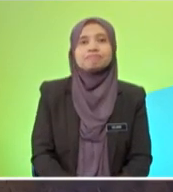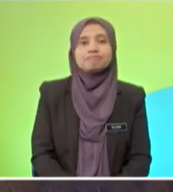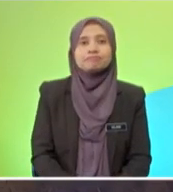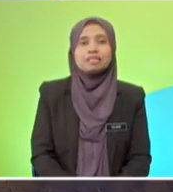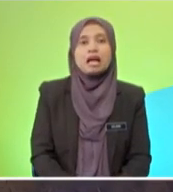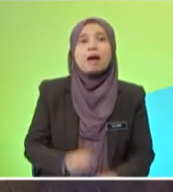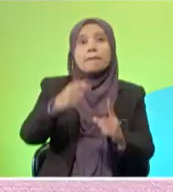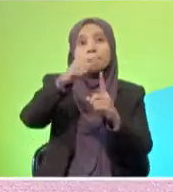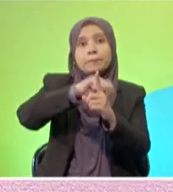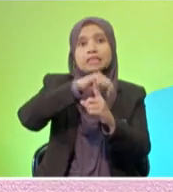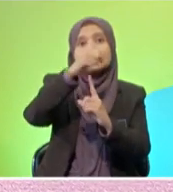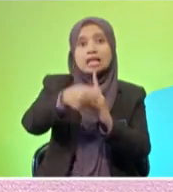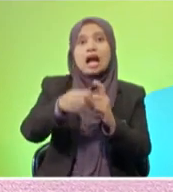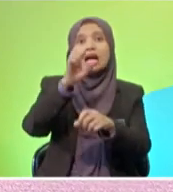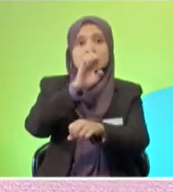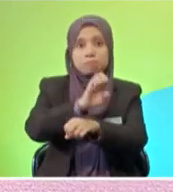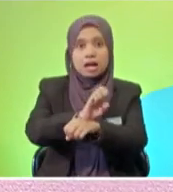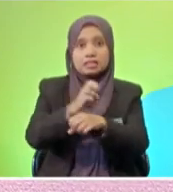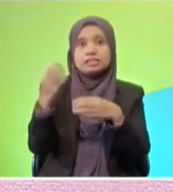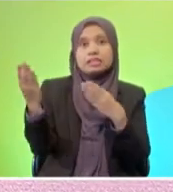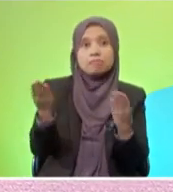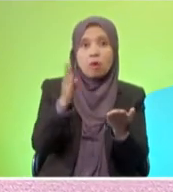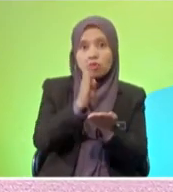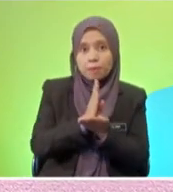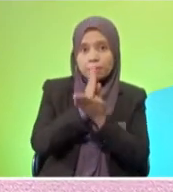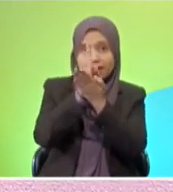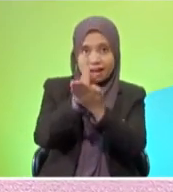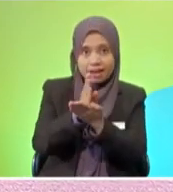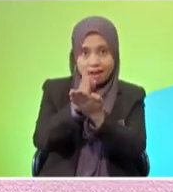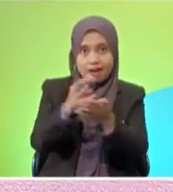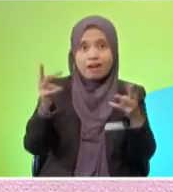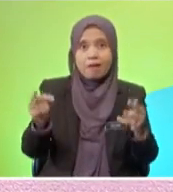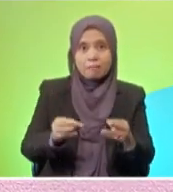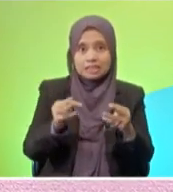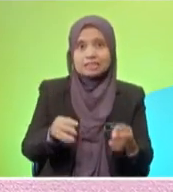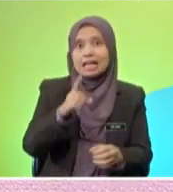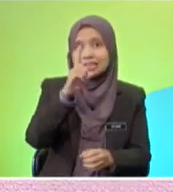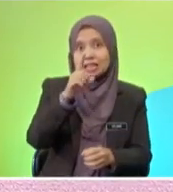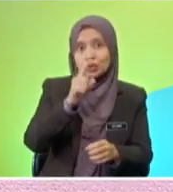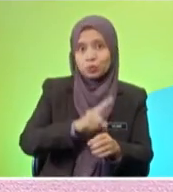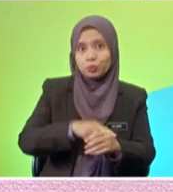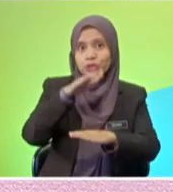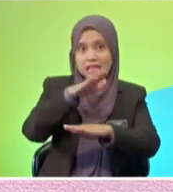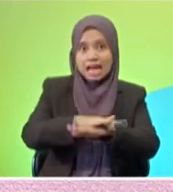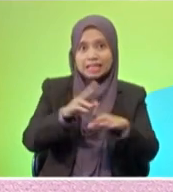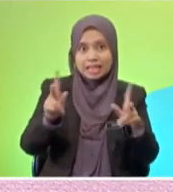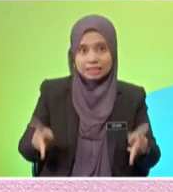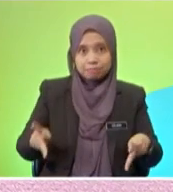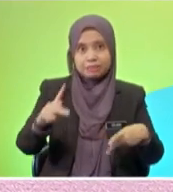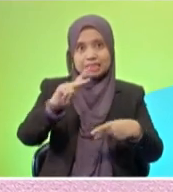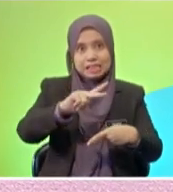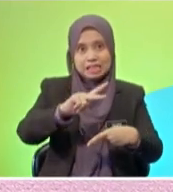pisang emas dibawa berlayar masak sebiji di atas peti